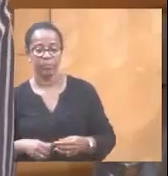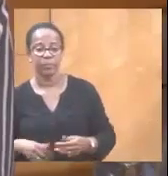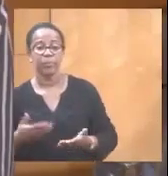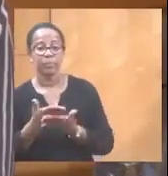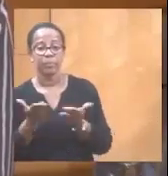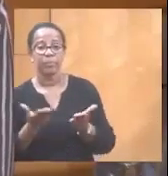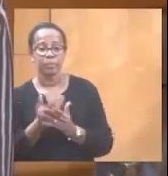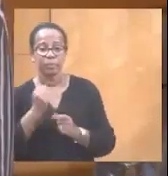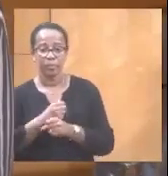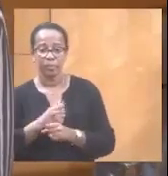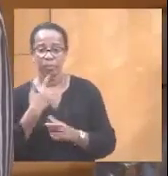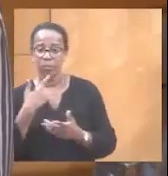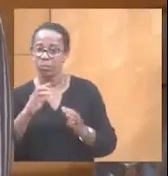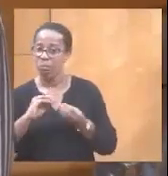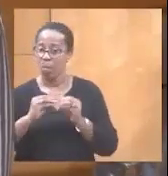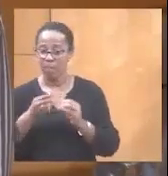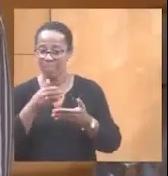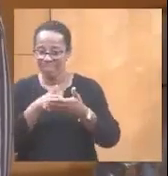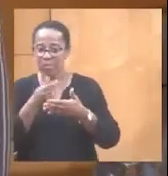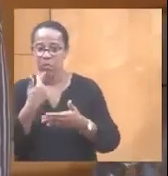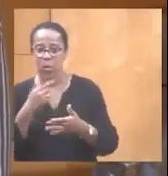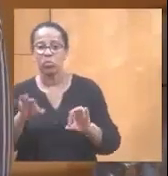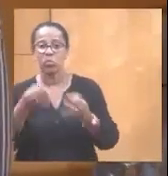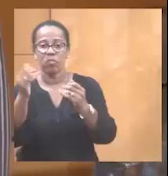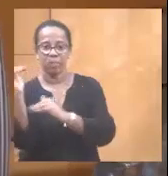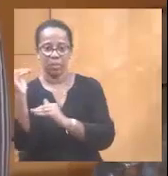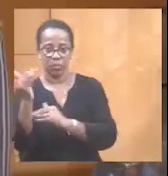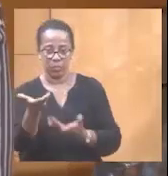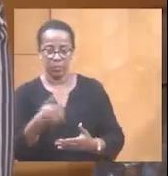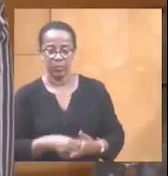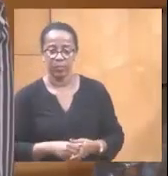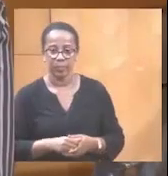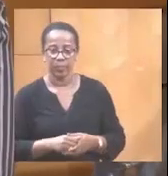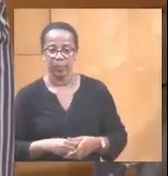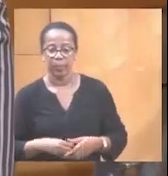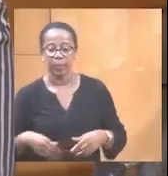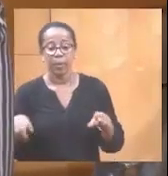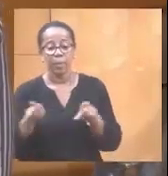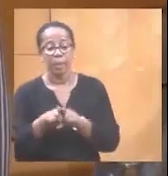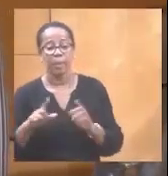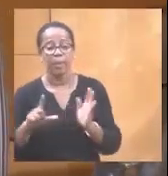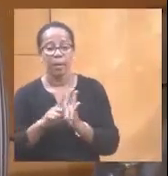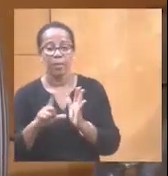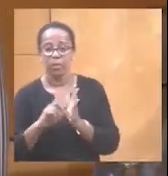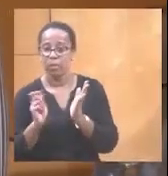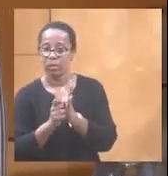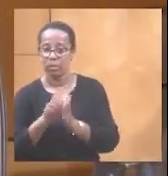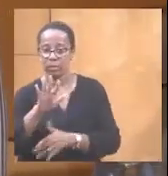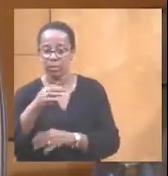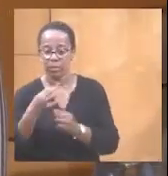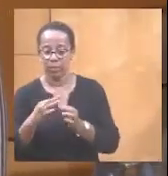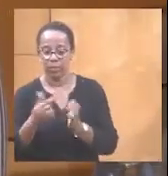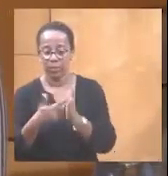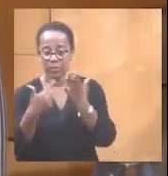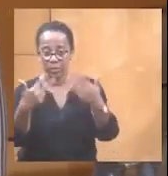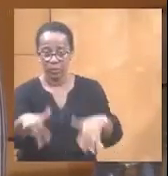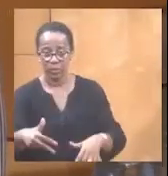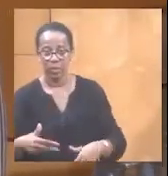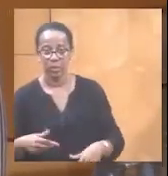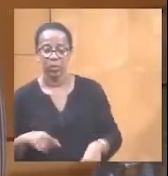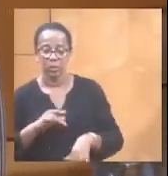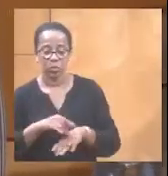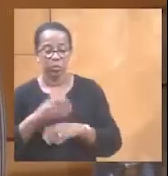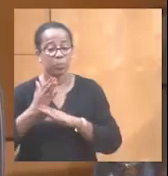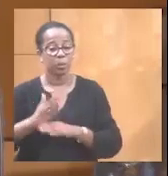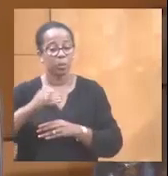de trouver des employeurs. Et quand même, dans la loi du 5 septembre 2018, il a été